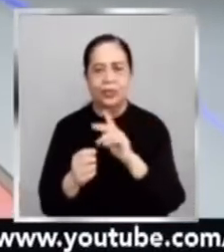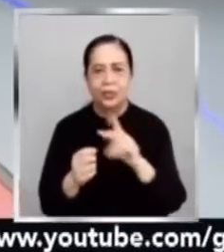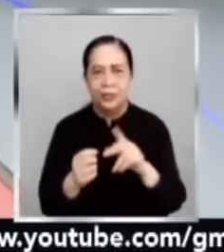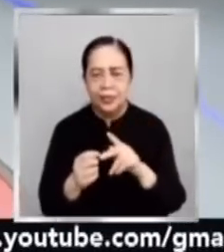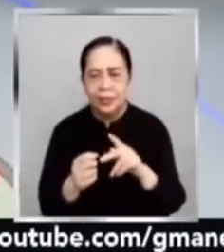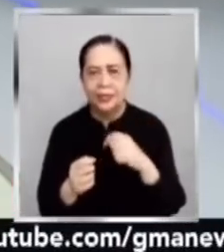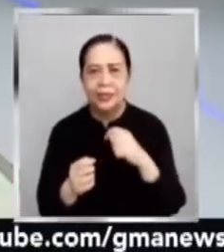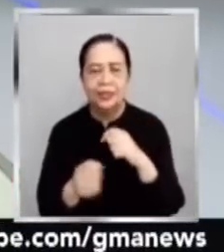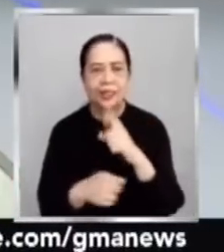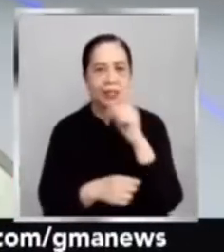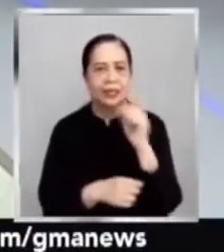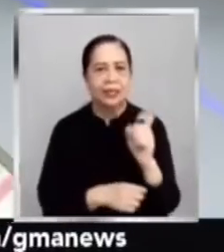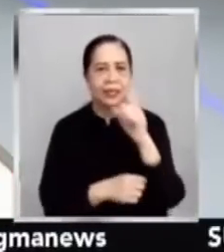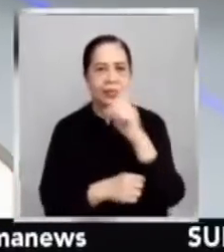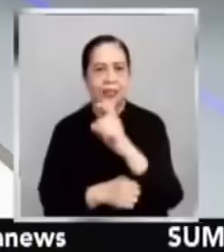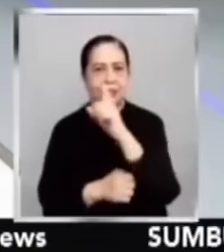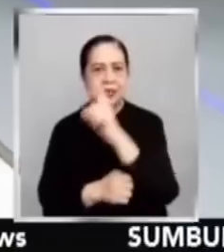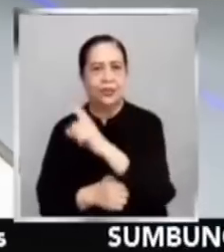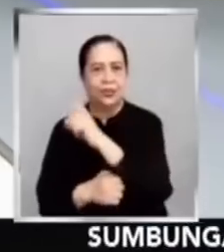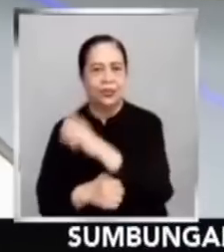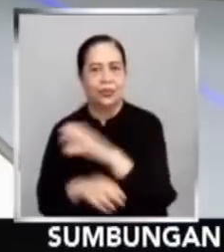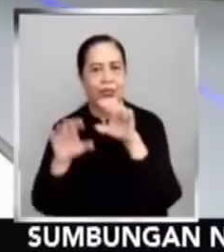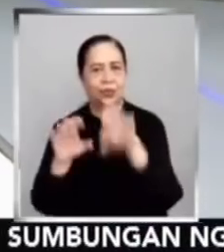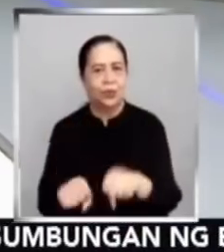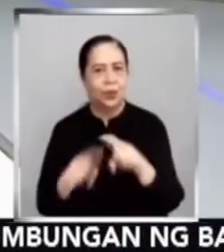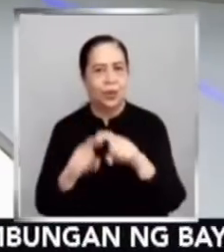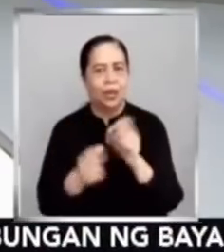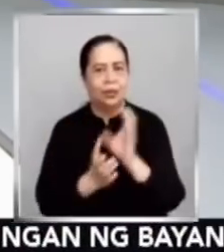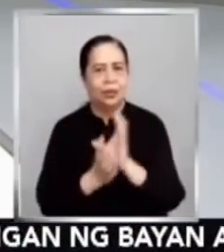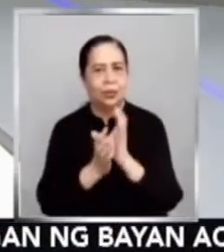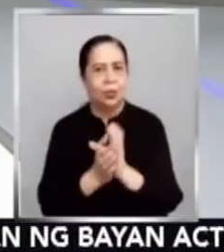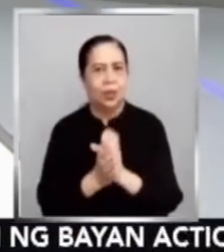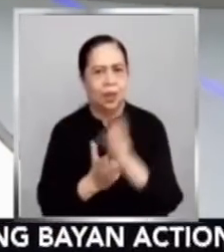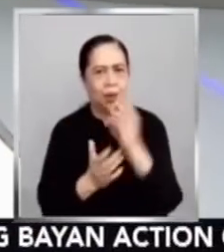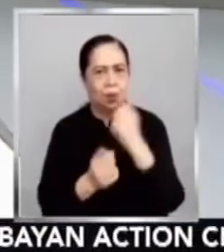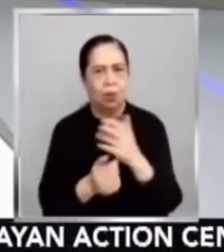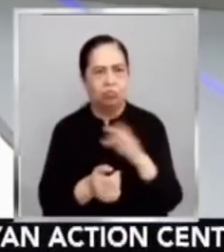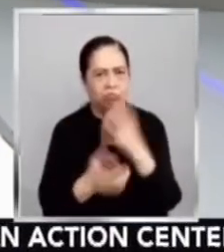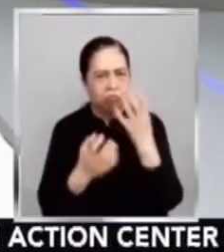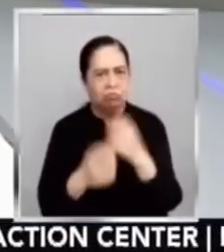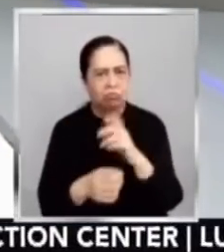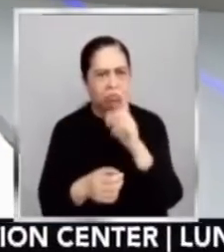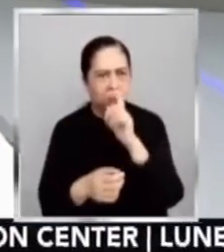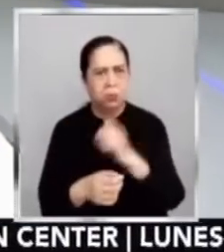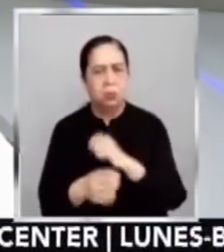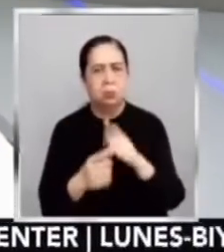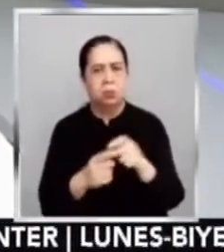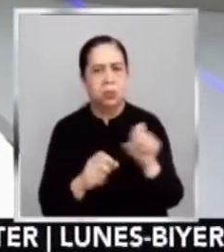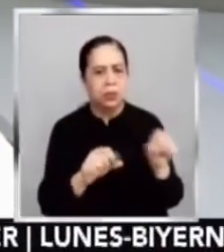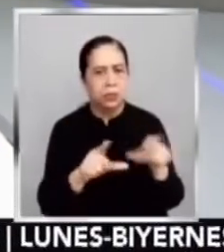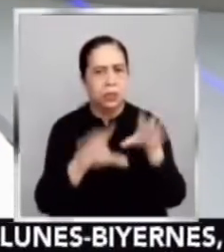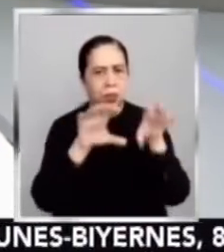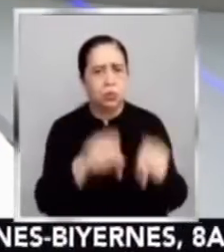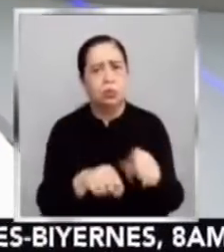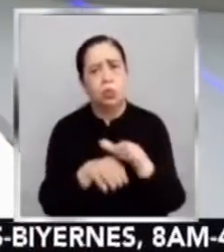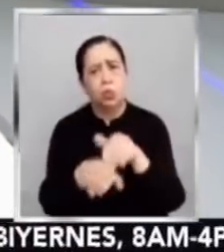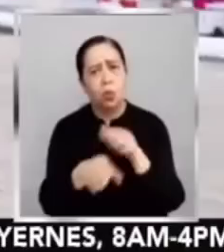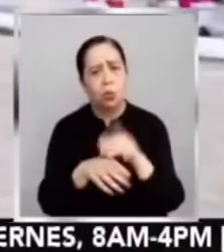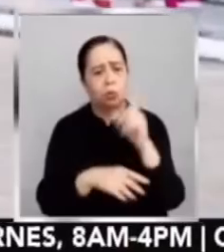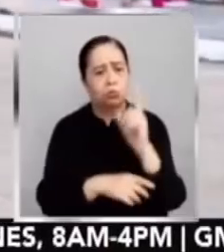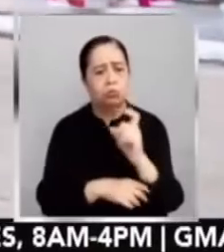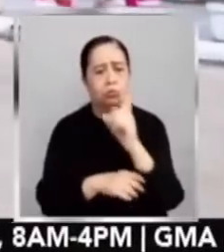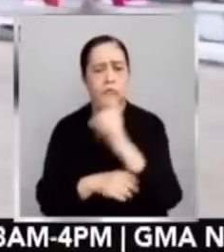na kumpiska sa Zamboanga City. Bakit kaya may mga nangangahas na manghuni at magbenta sa mga nakakaawang nilalang ng